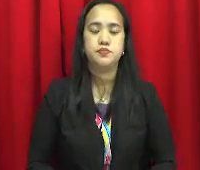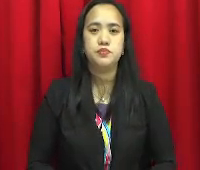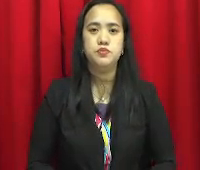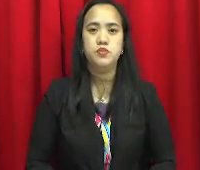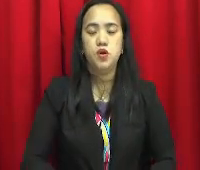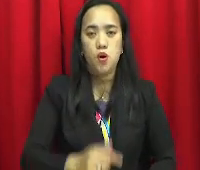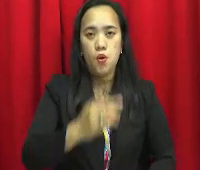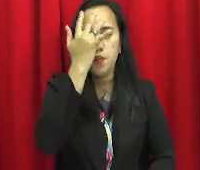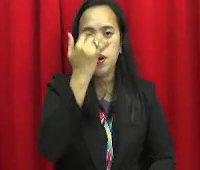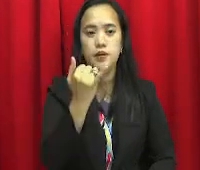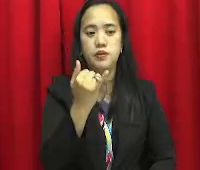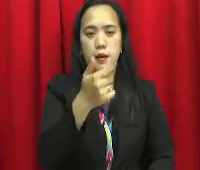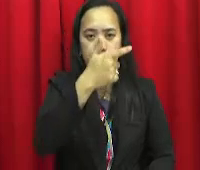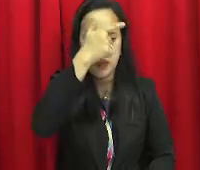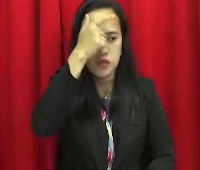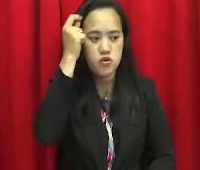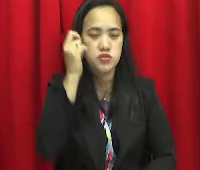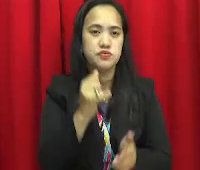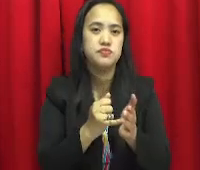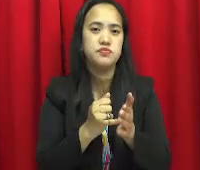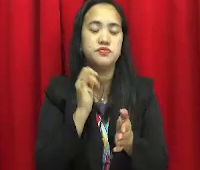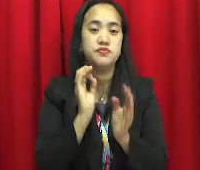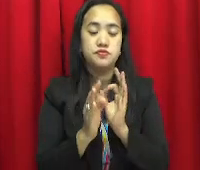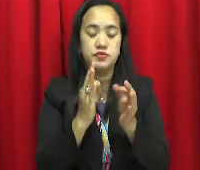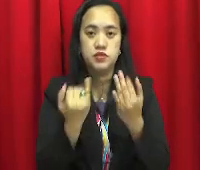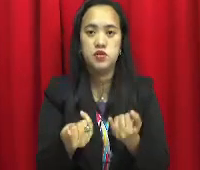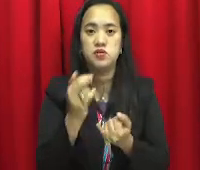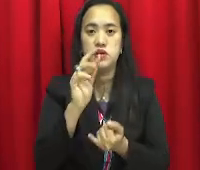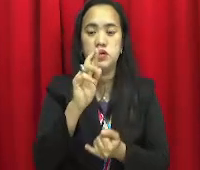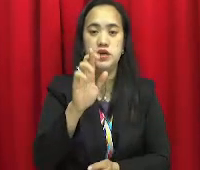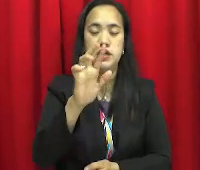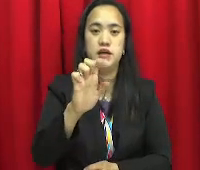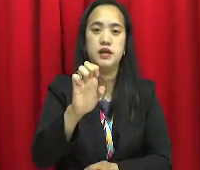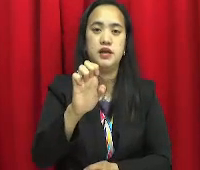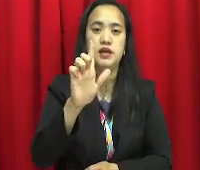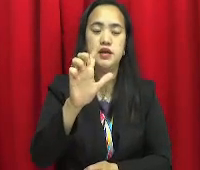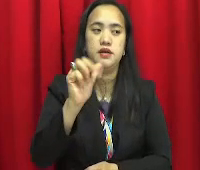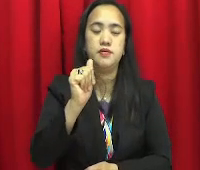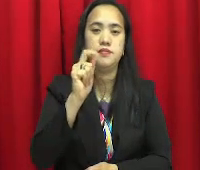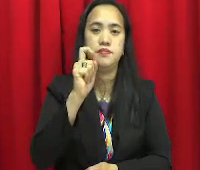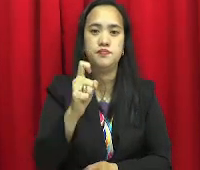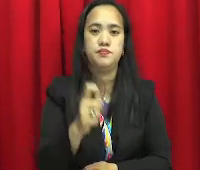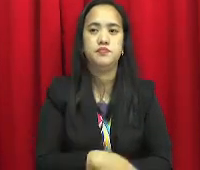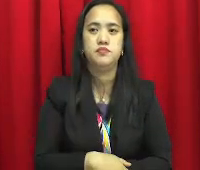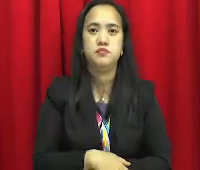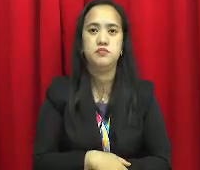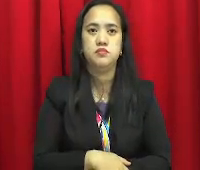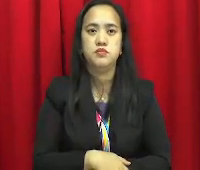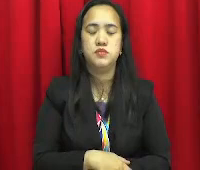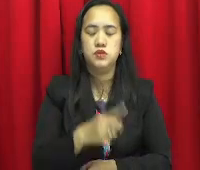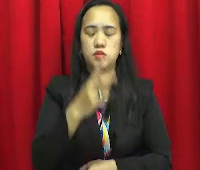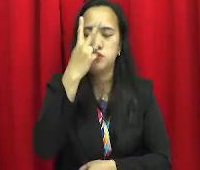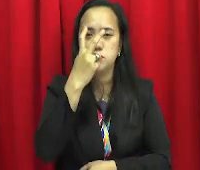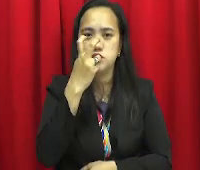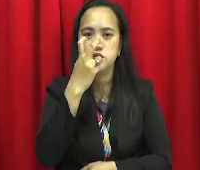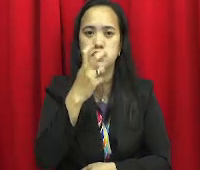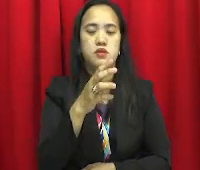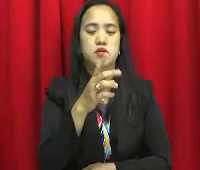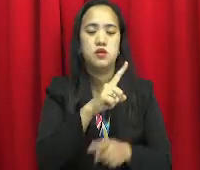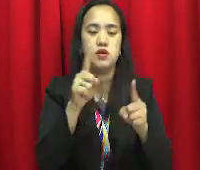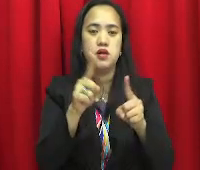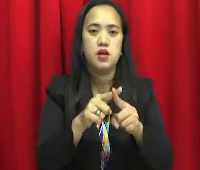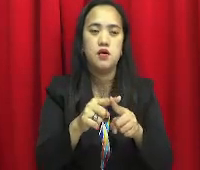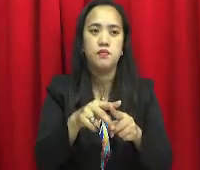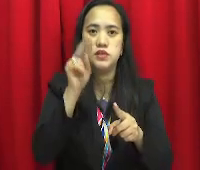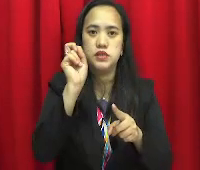Pagka naka-cruise control ka na, smooth ka na, diretso ka lang, relax ka na, eh baka mapapikit ka. Hindi mo alam, sa pagdadrive pa lang,